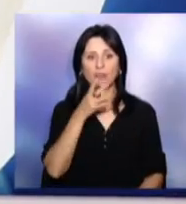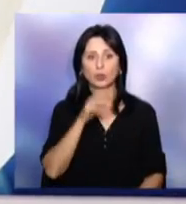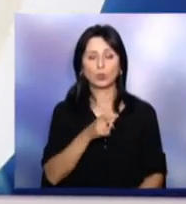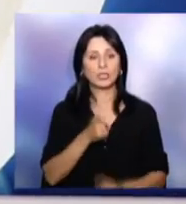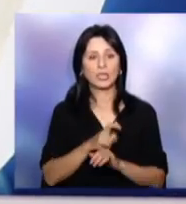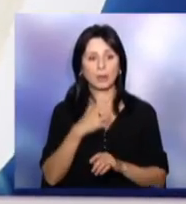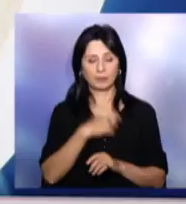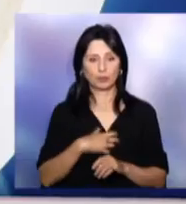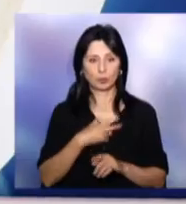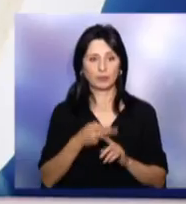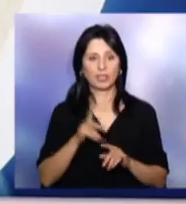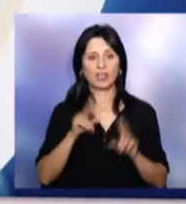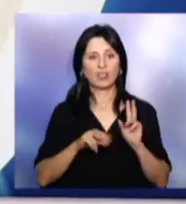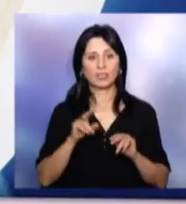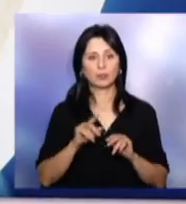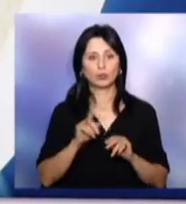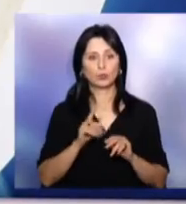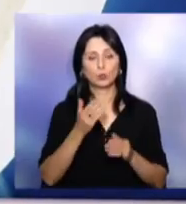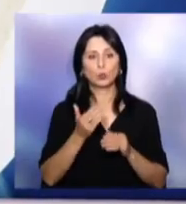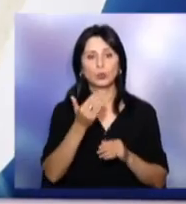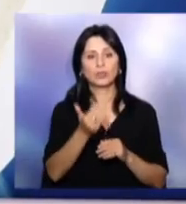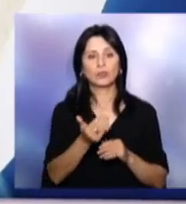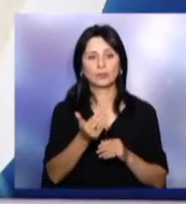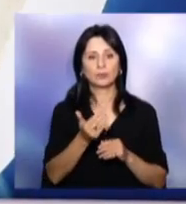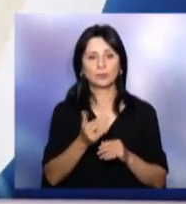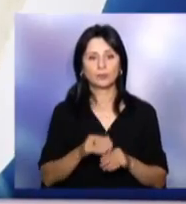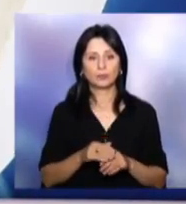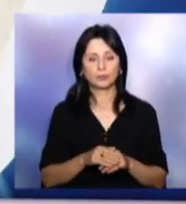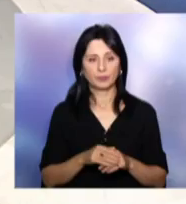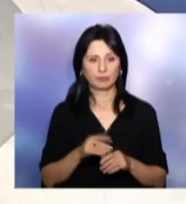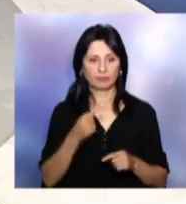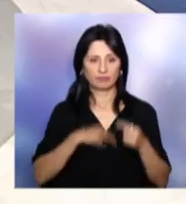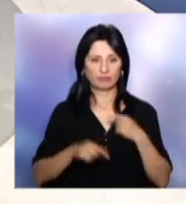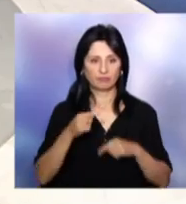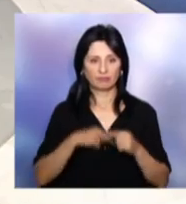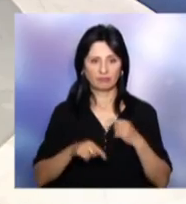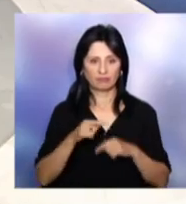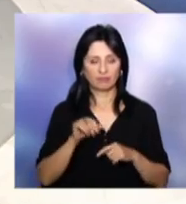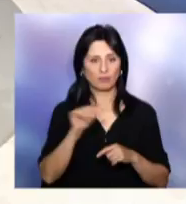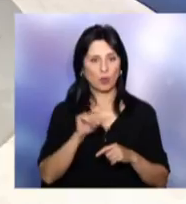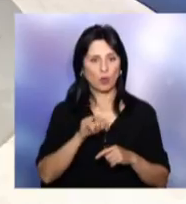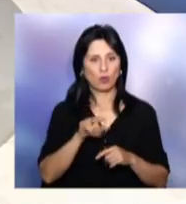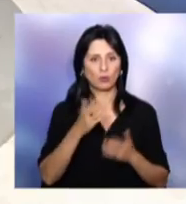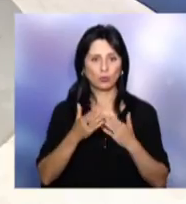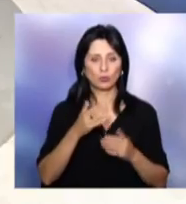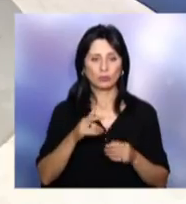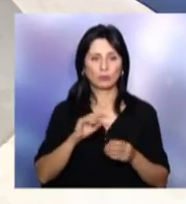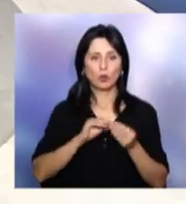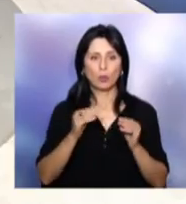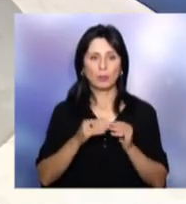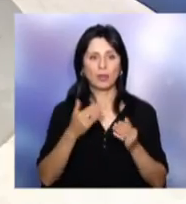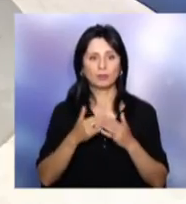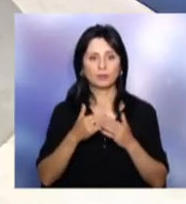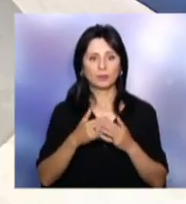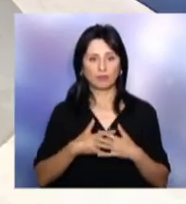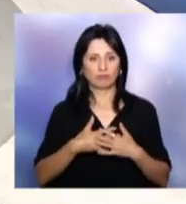დროს ძალიან მნიშვნელოვანია იმის გათვალისწინება, თუ თქვენ პურინების ცვლის დარღვევა გაქვთ, ნივთიერებათა ცვლის თავისებურება, თუ გაქვთ პრობლემები